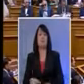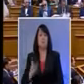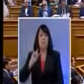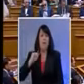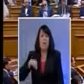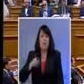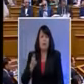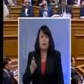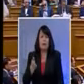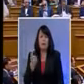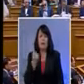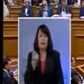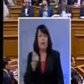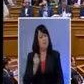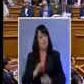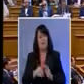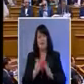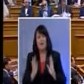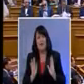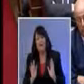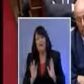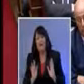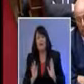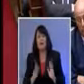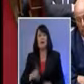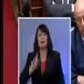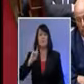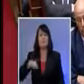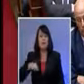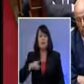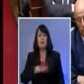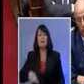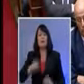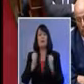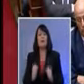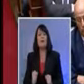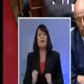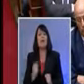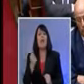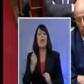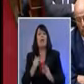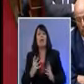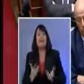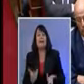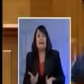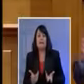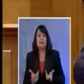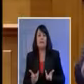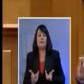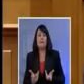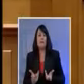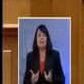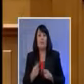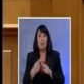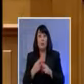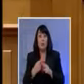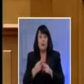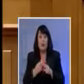Αδιαφορώντας για την οικονομία, αδιαφορώντας για την κατάσταση της χώρας, για την κρίσιμη πρώτη